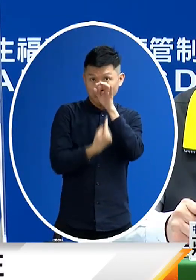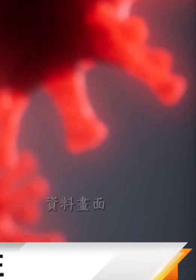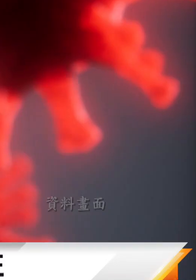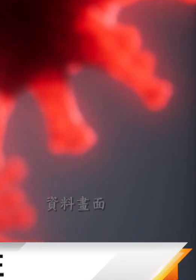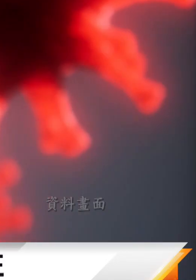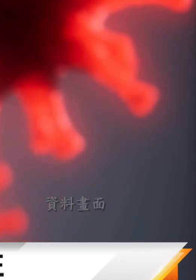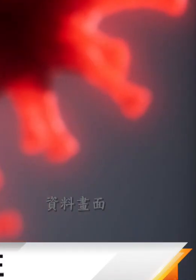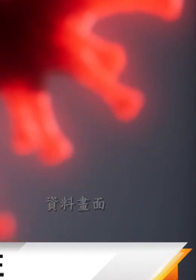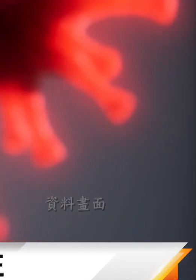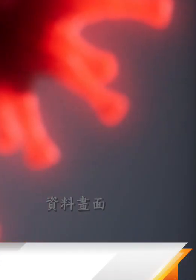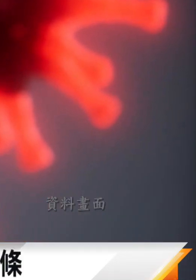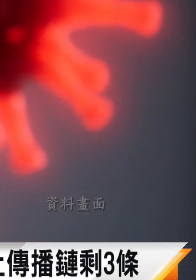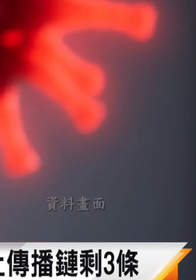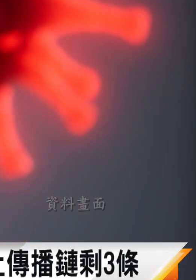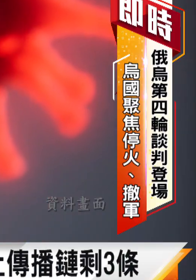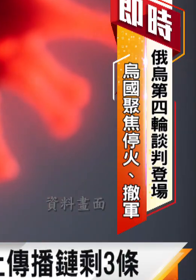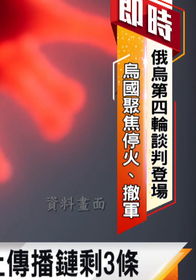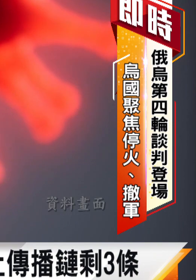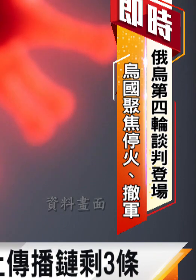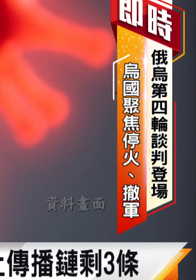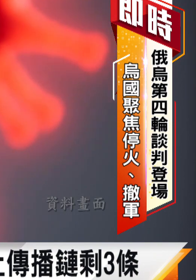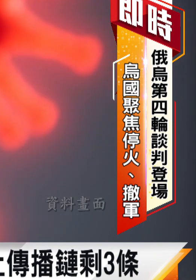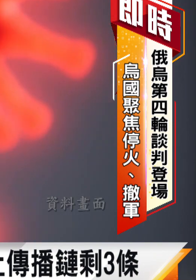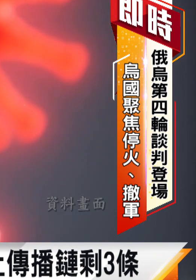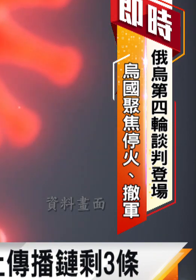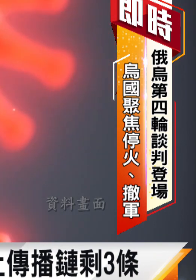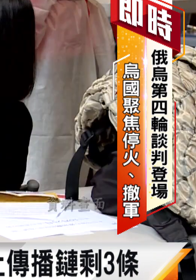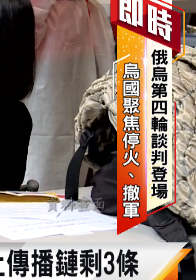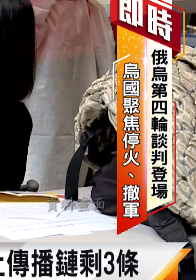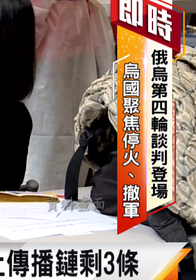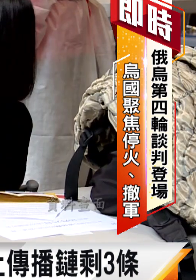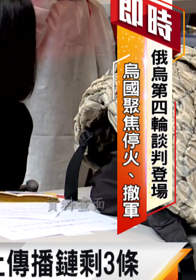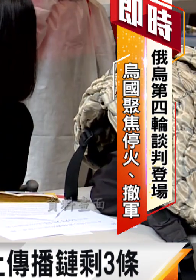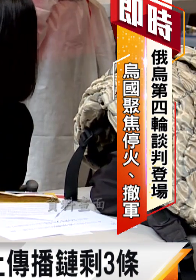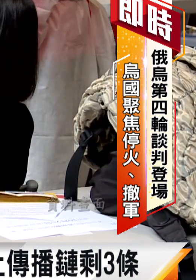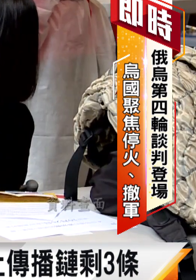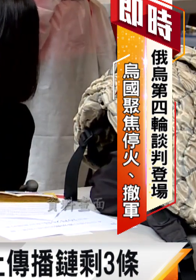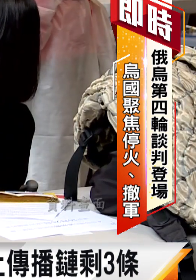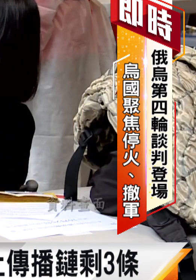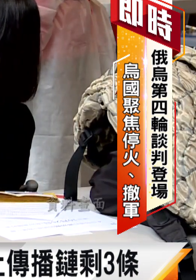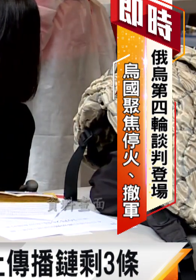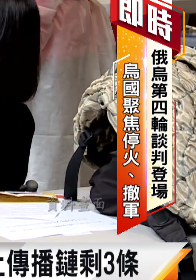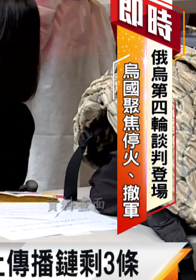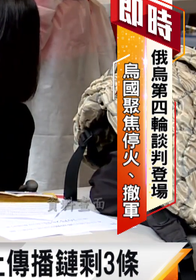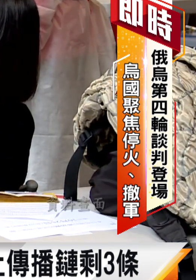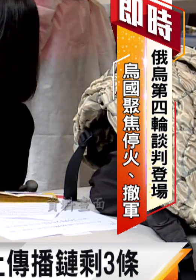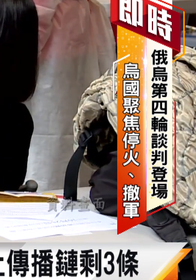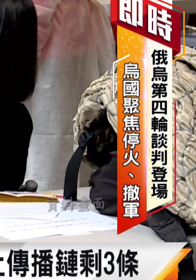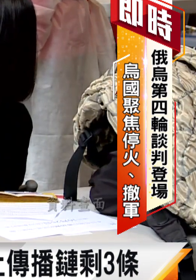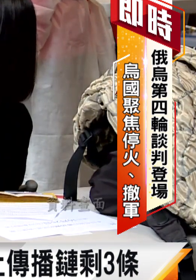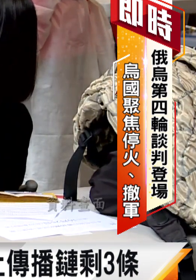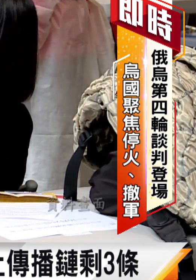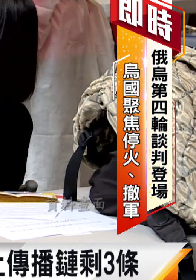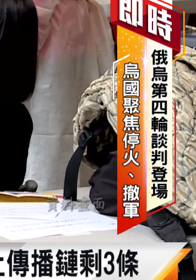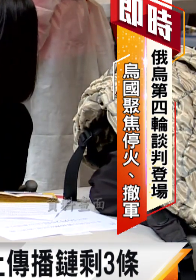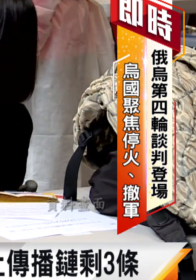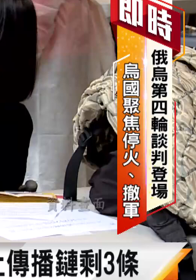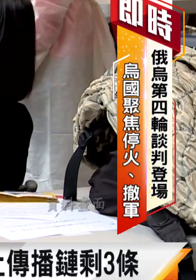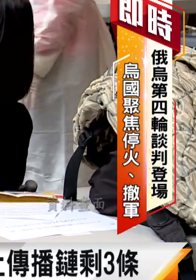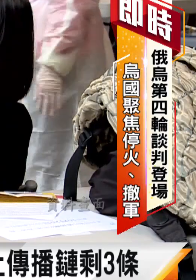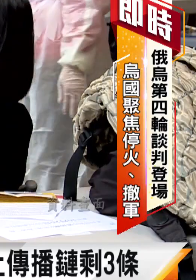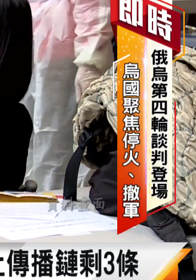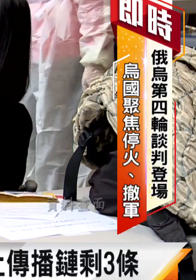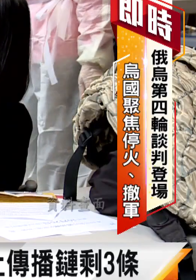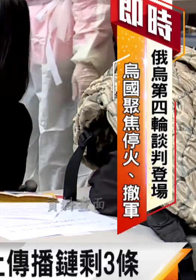阳性。 个案持续疫调追感染源，截至目前国内仍有三条感染源待厘清的传播链，金定序